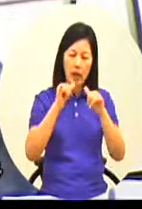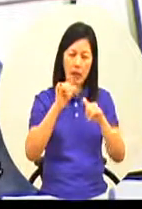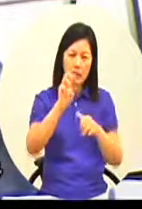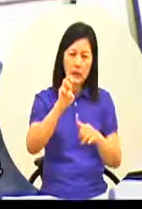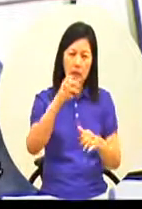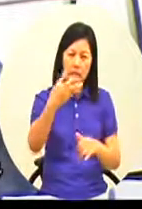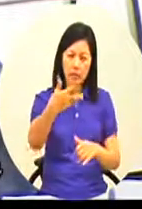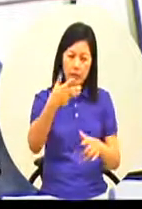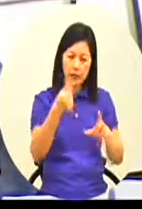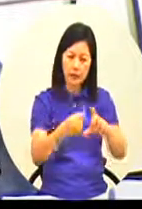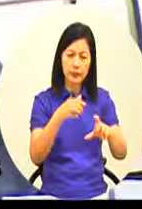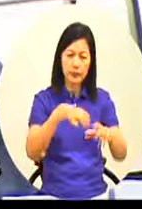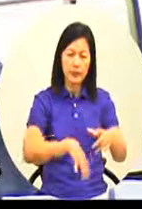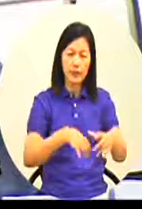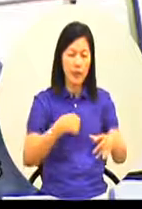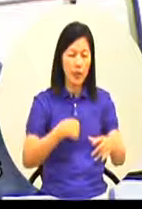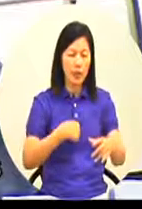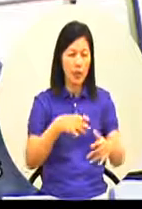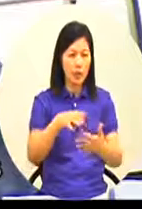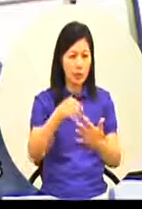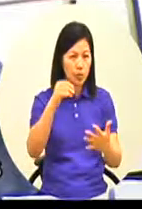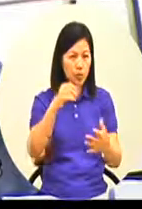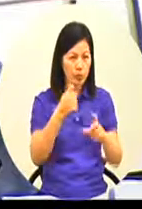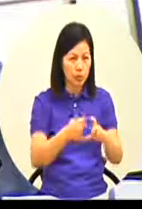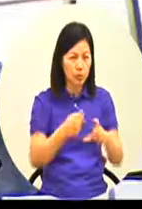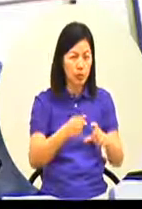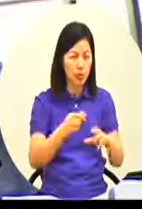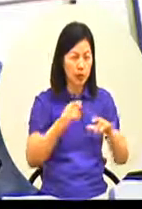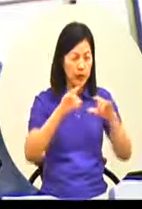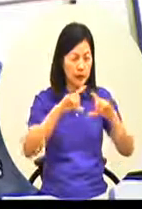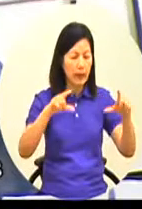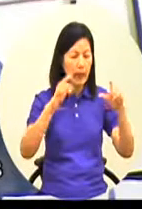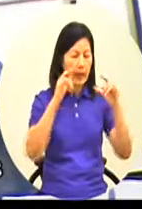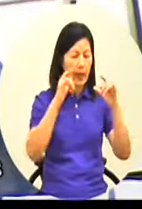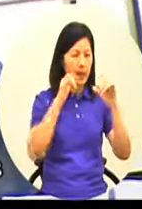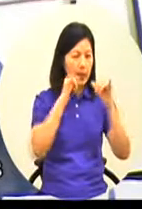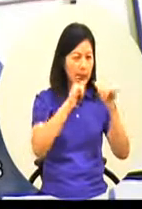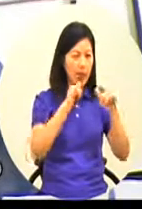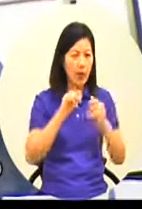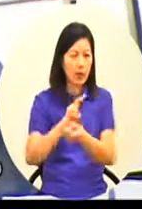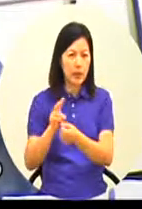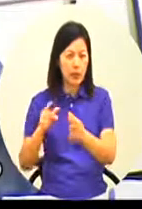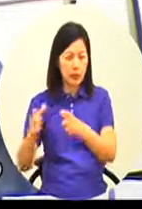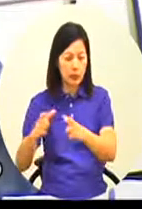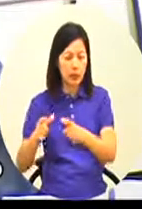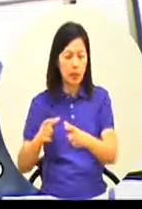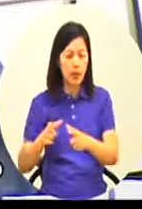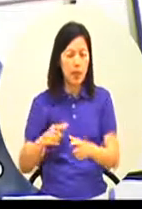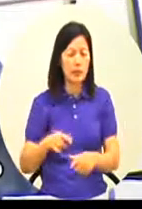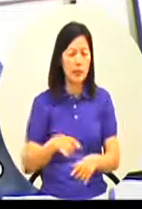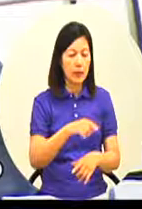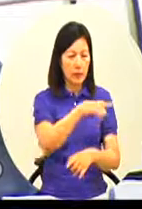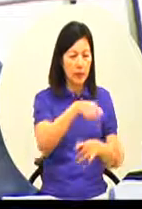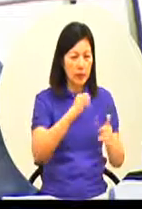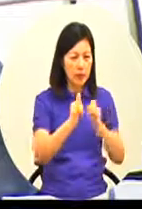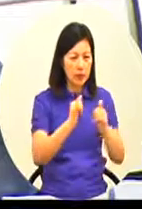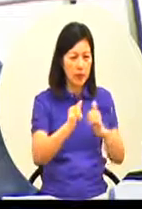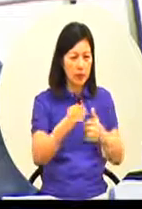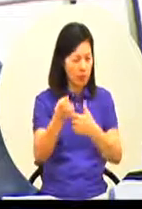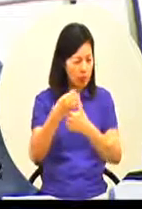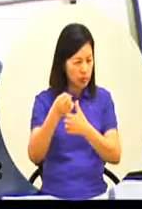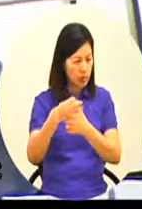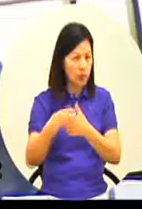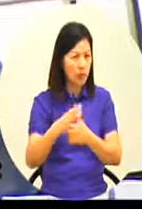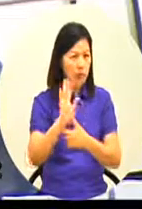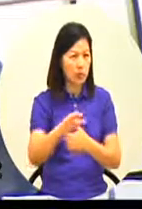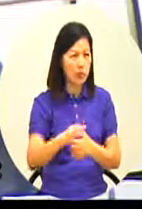里面呢，本席的选区是在大寮跟林园呐。那大寮的乡亲也一直跟本席来反映呐，我们现